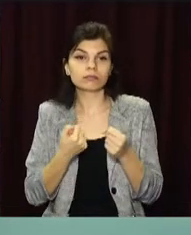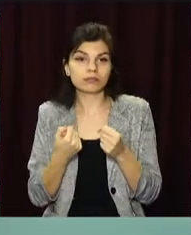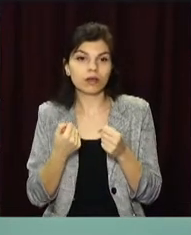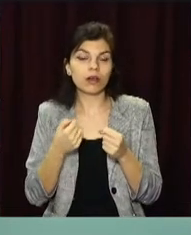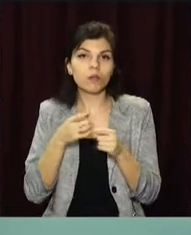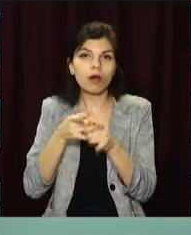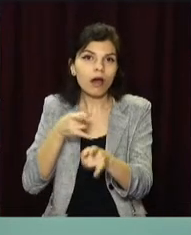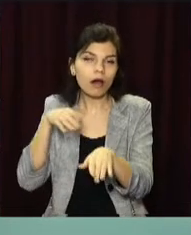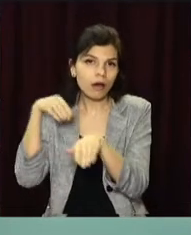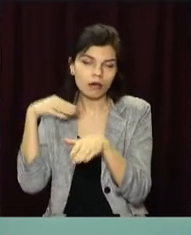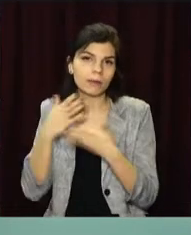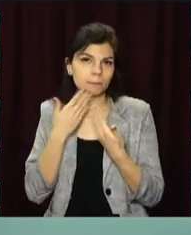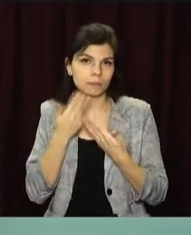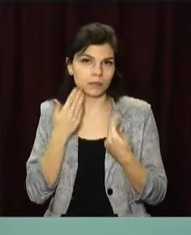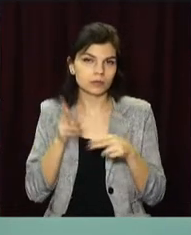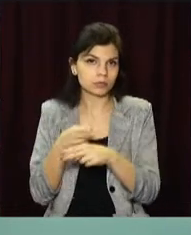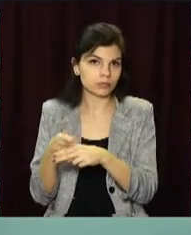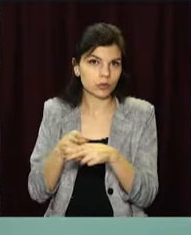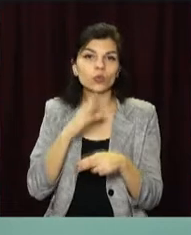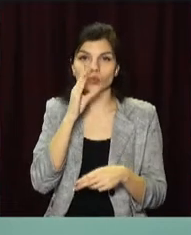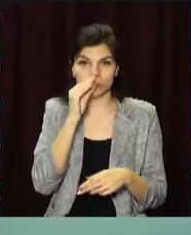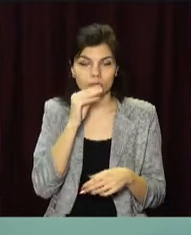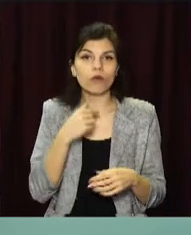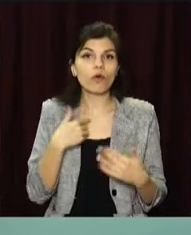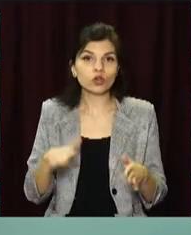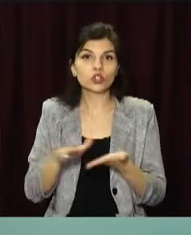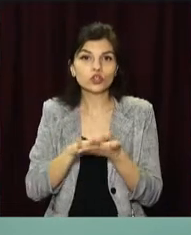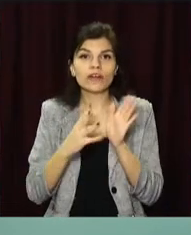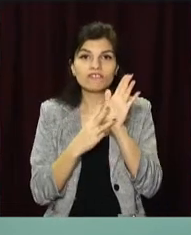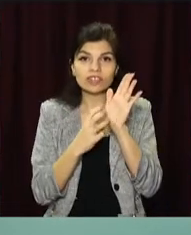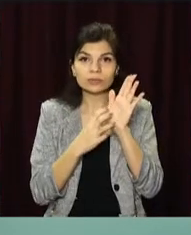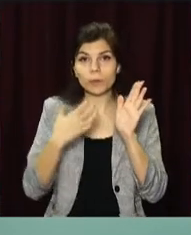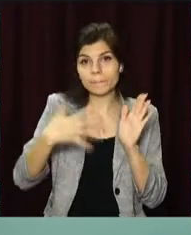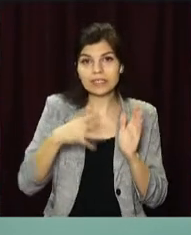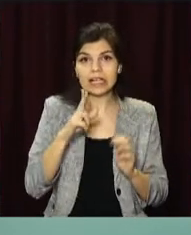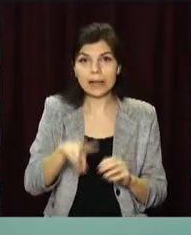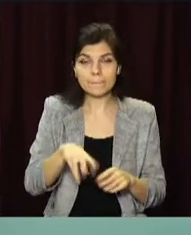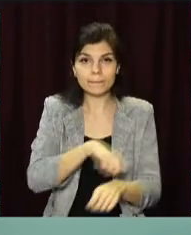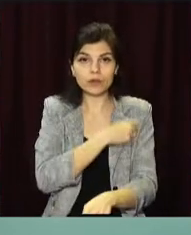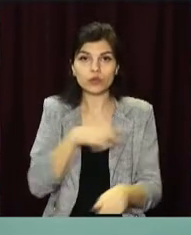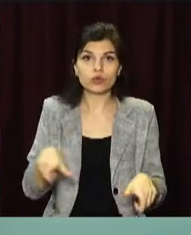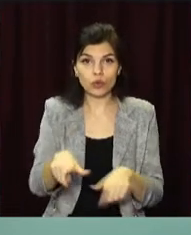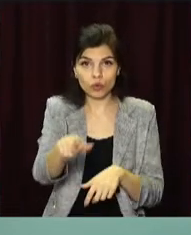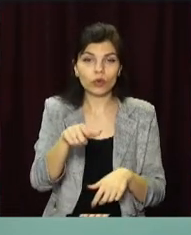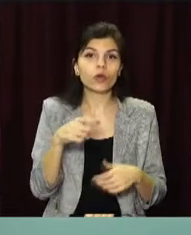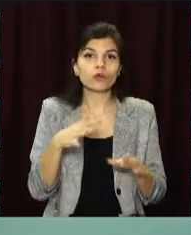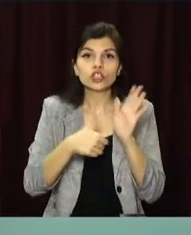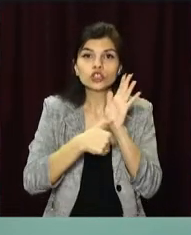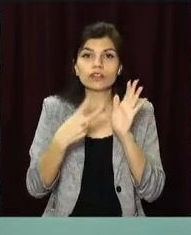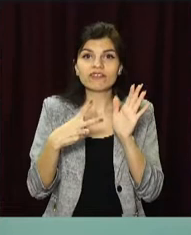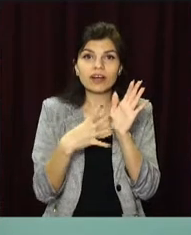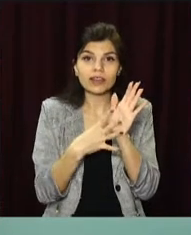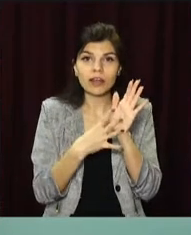по дорогам Дніпропетровської області. На зараз у нас вже розчищено 850 кілометрів доріг,